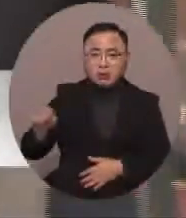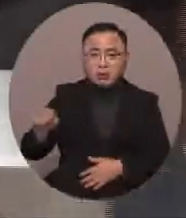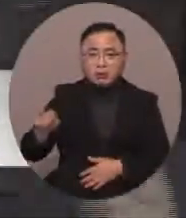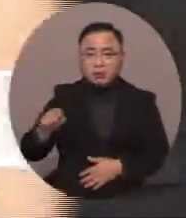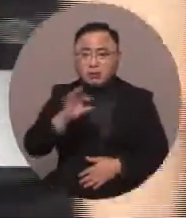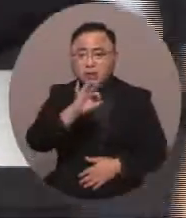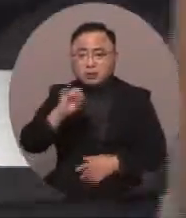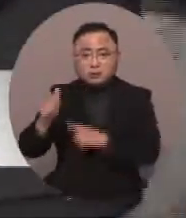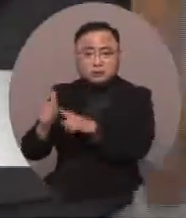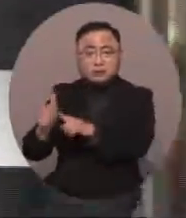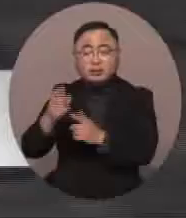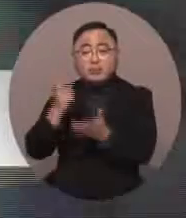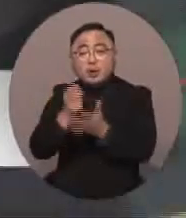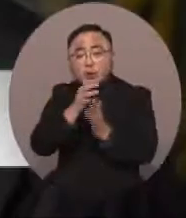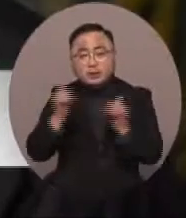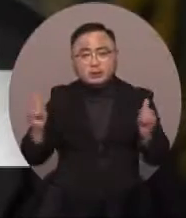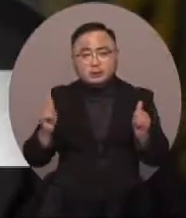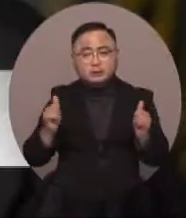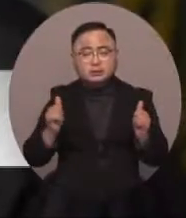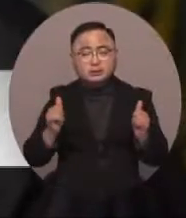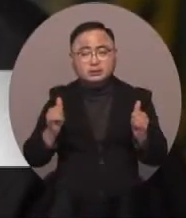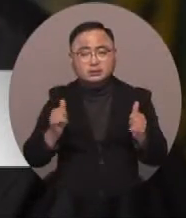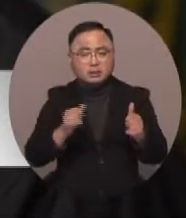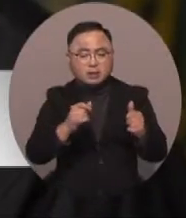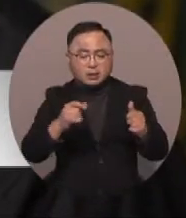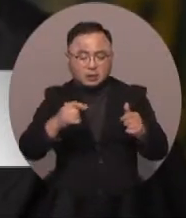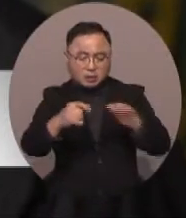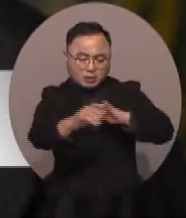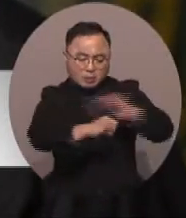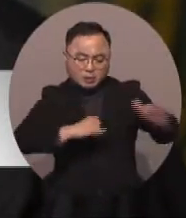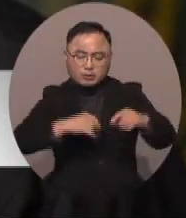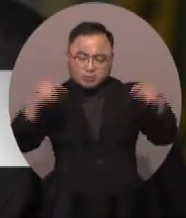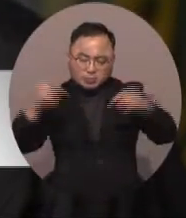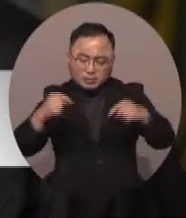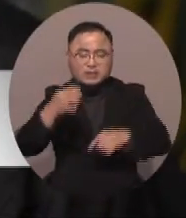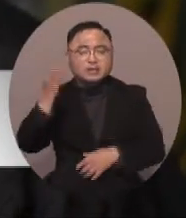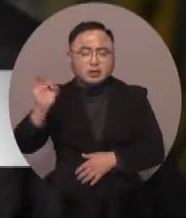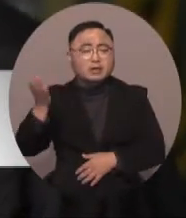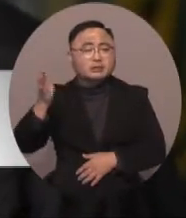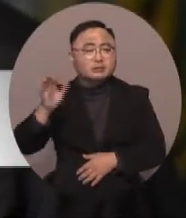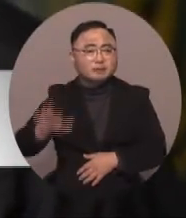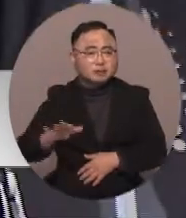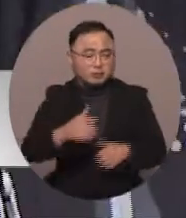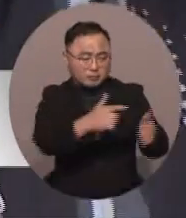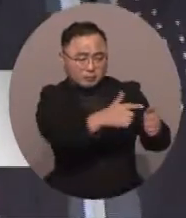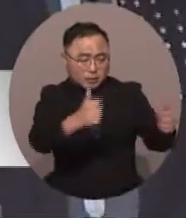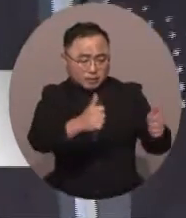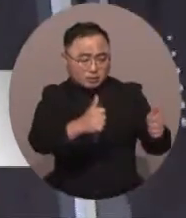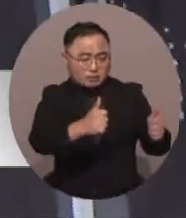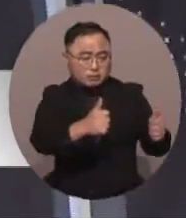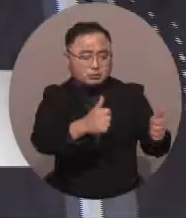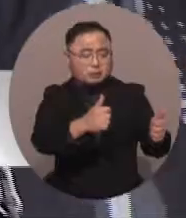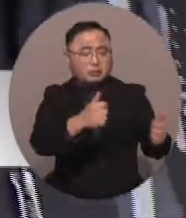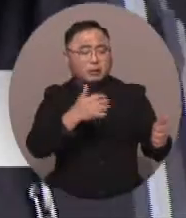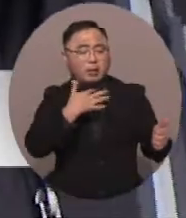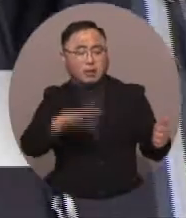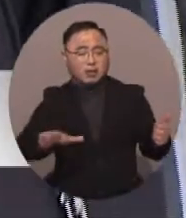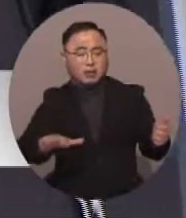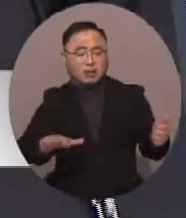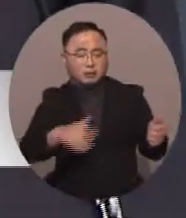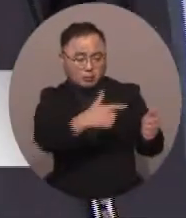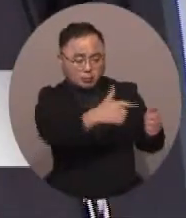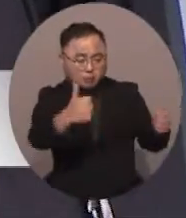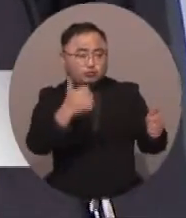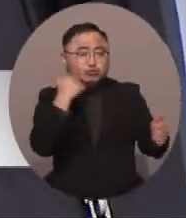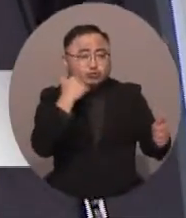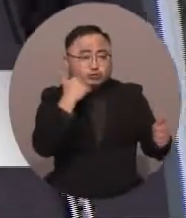이승만 측 변호인은 강도 범행을 모의한 적은 인정하지만 직원을 권총으로서 살해한 혐의는 부인했으며